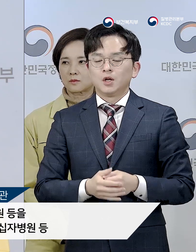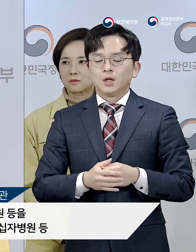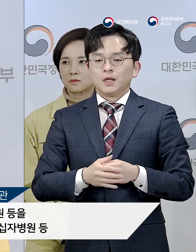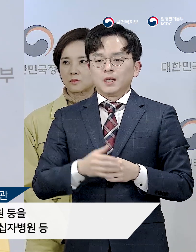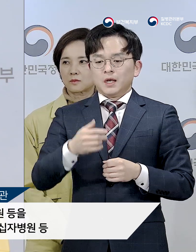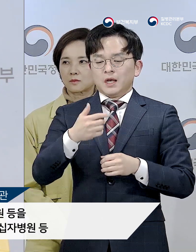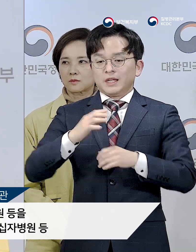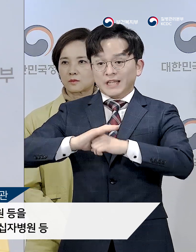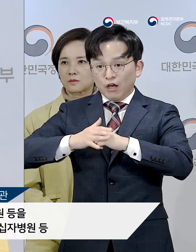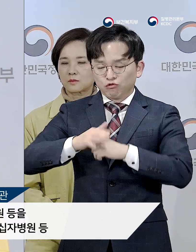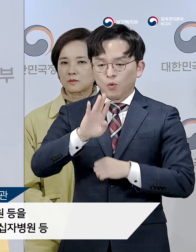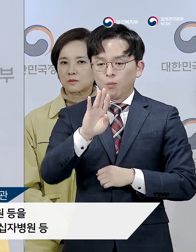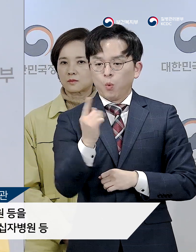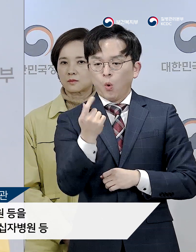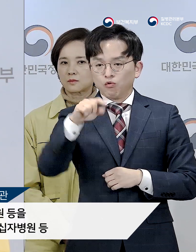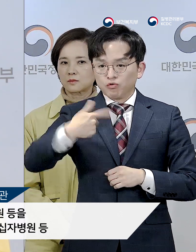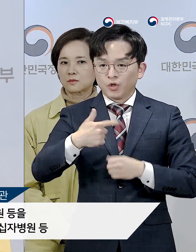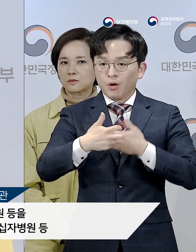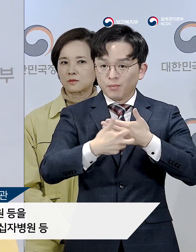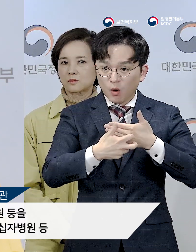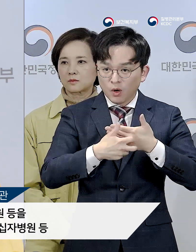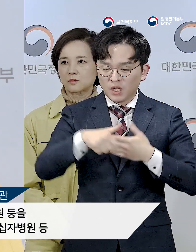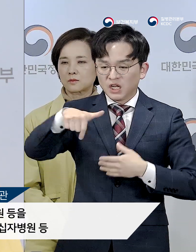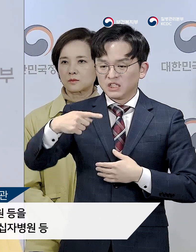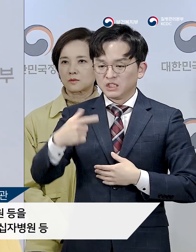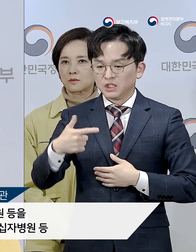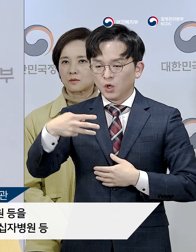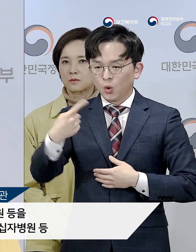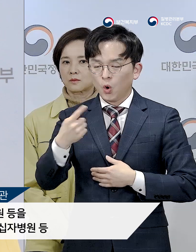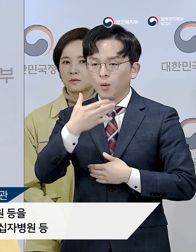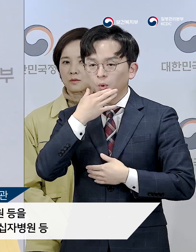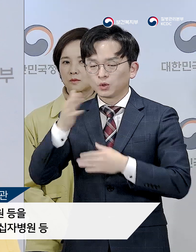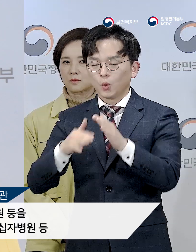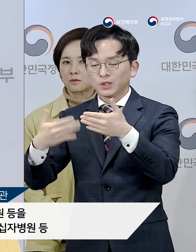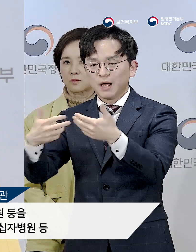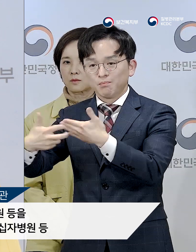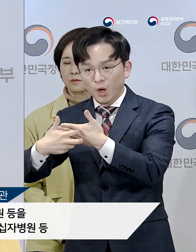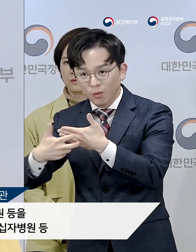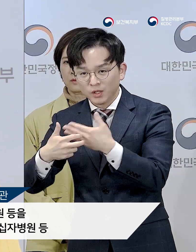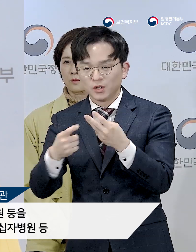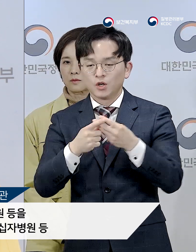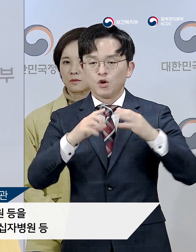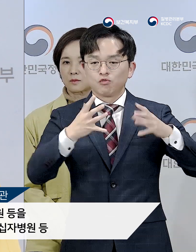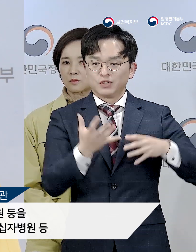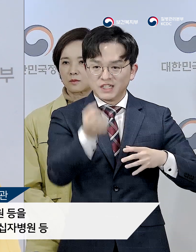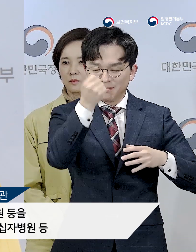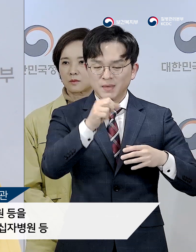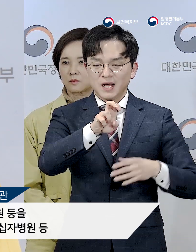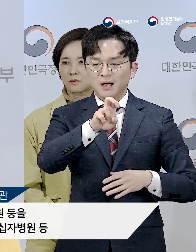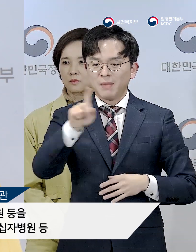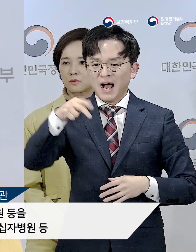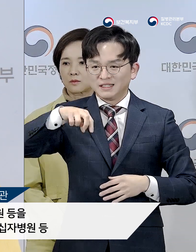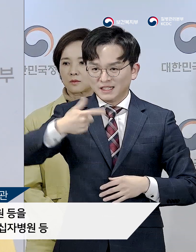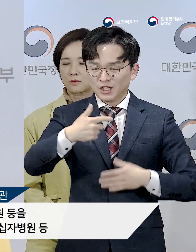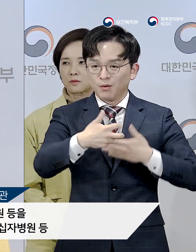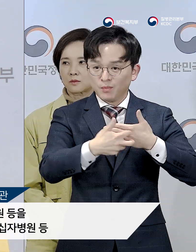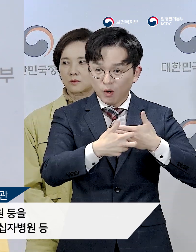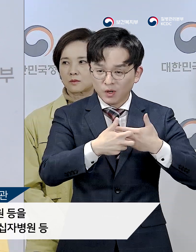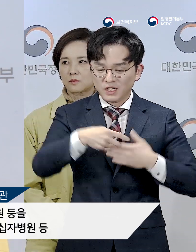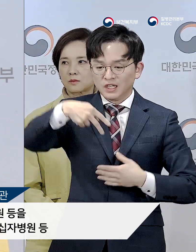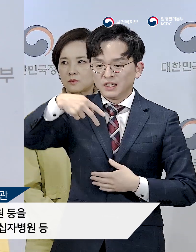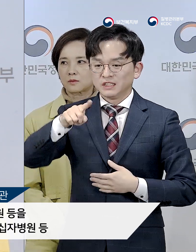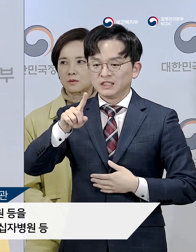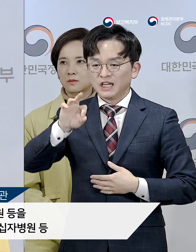국가병원인 대구보훈병원, 근로복지공단 대구병원 등을 비롯하여 국립마산병원,